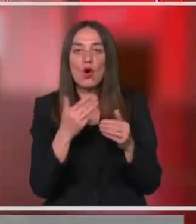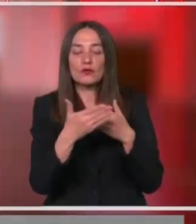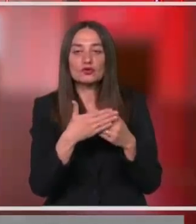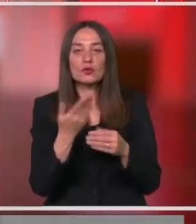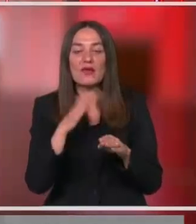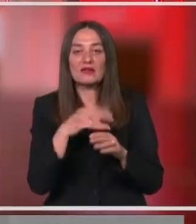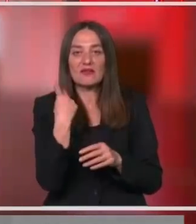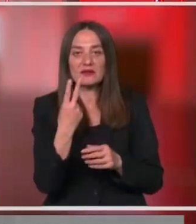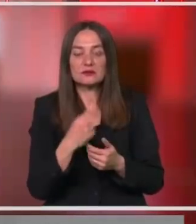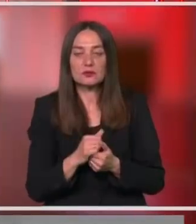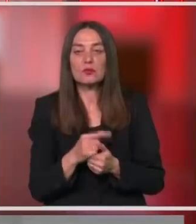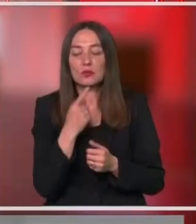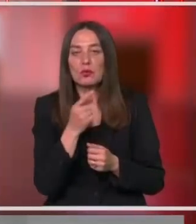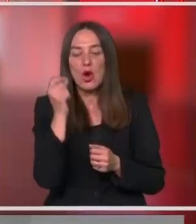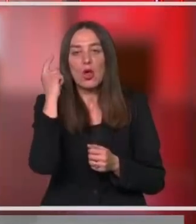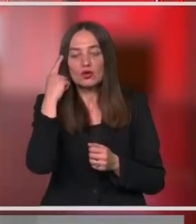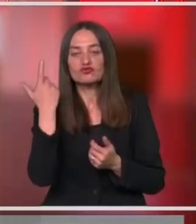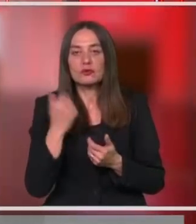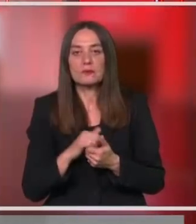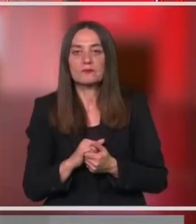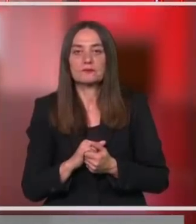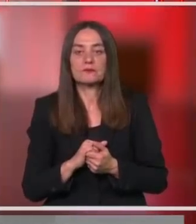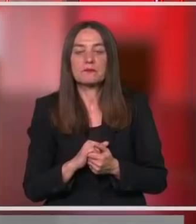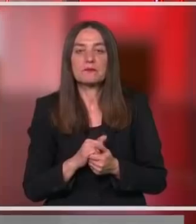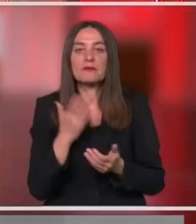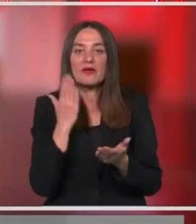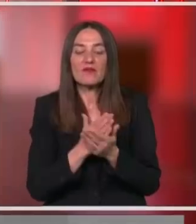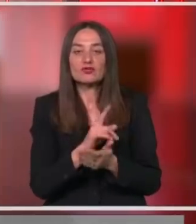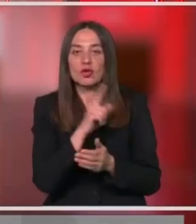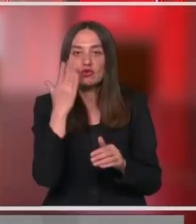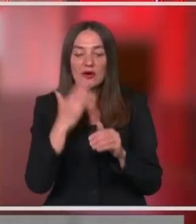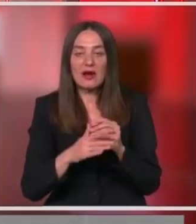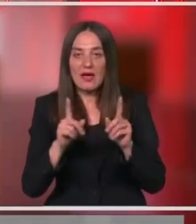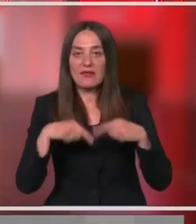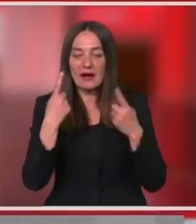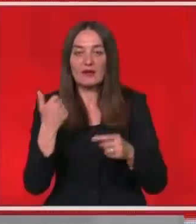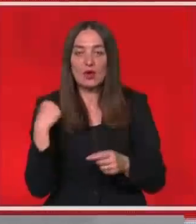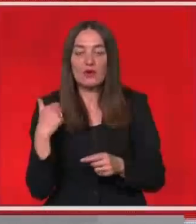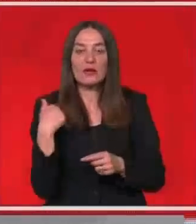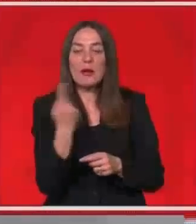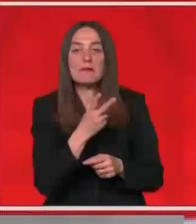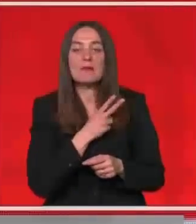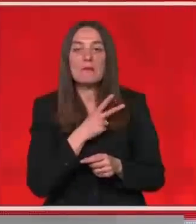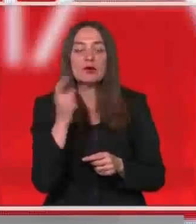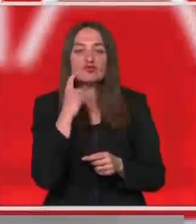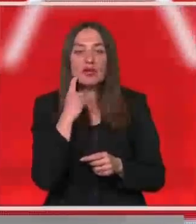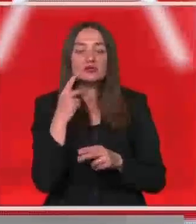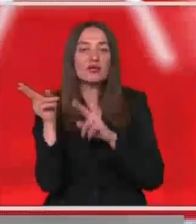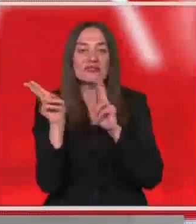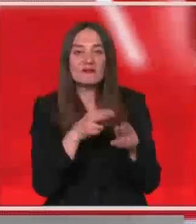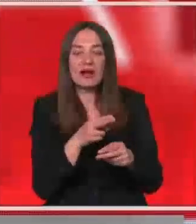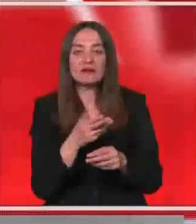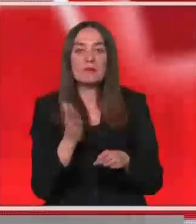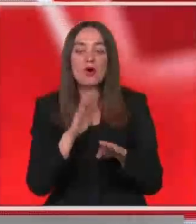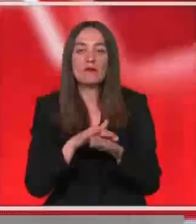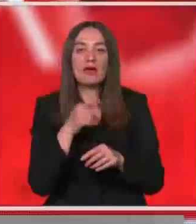Na 20. Pa dobro, to je logično. Dakle, već do kraja naredne godine mi imamo šansu da se Jovana vratimo